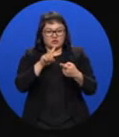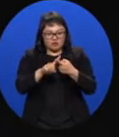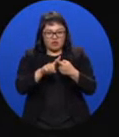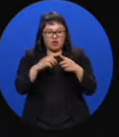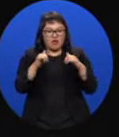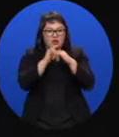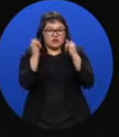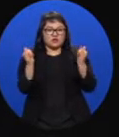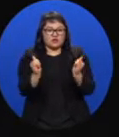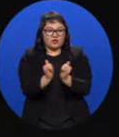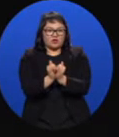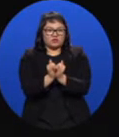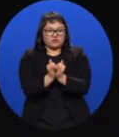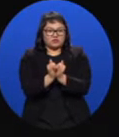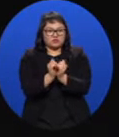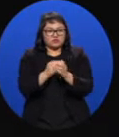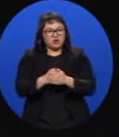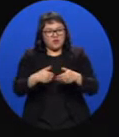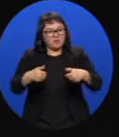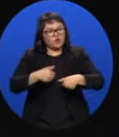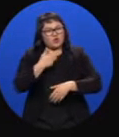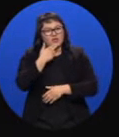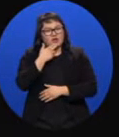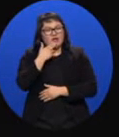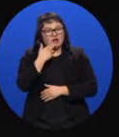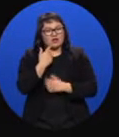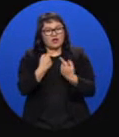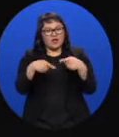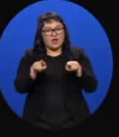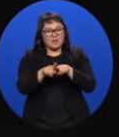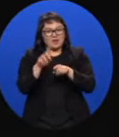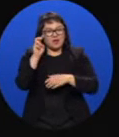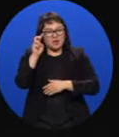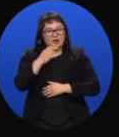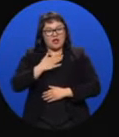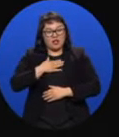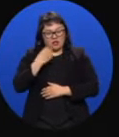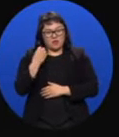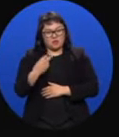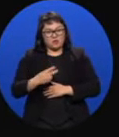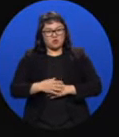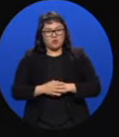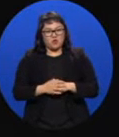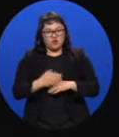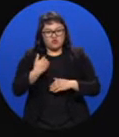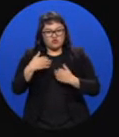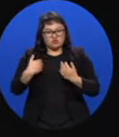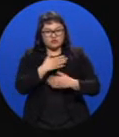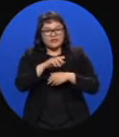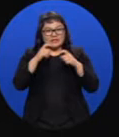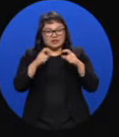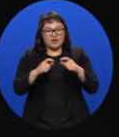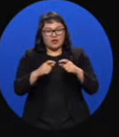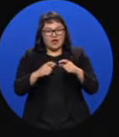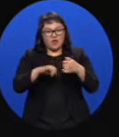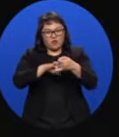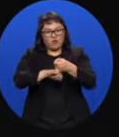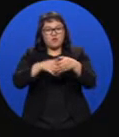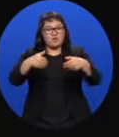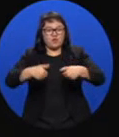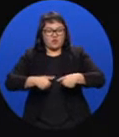사회는 필요하다는 인식을 함께하고 있습니다. 저 또한 제2공항이 우리 지역에 반드시 필요하다고 생각을